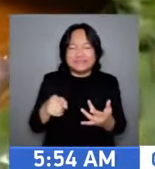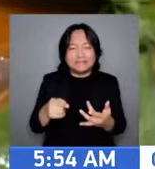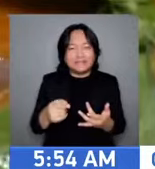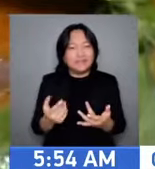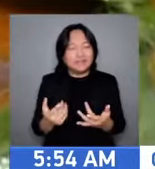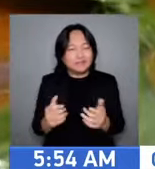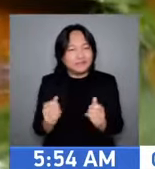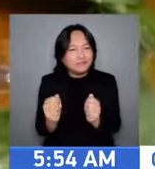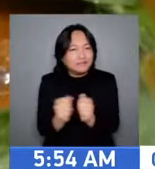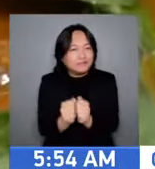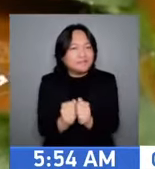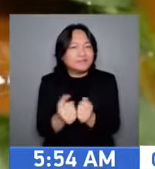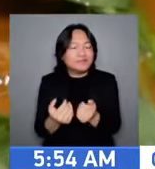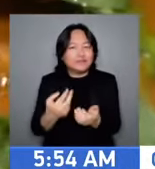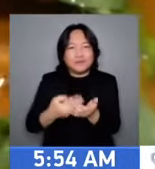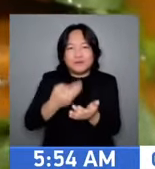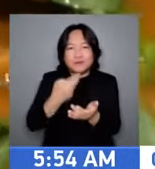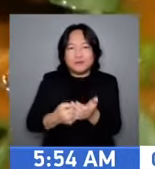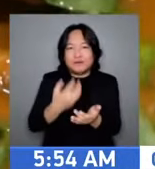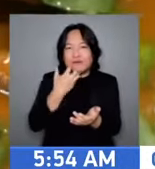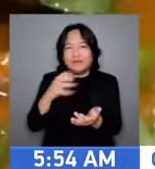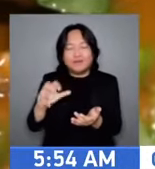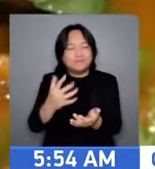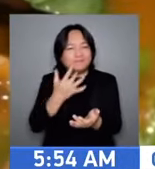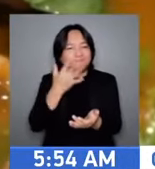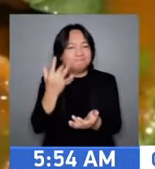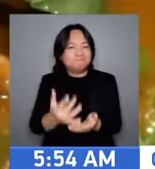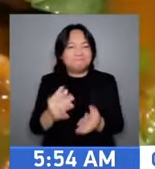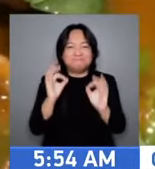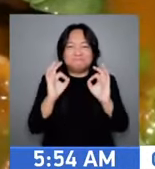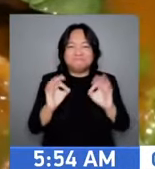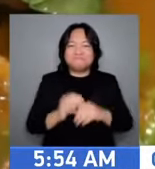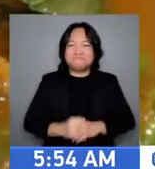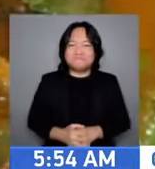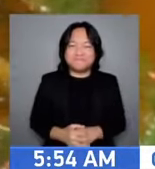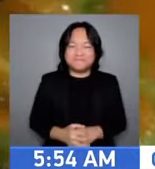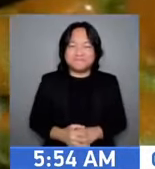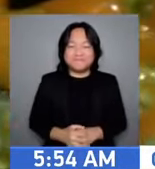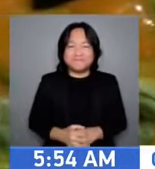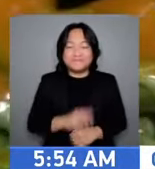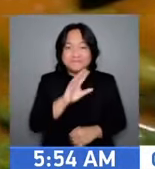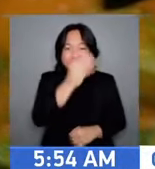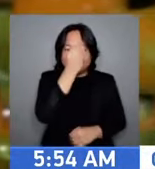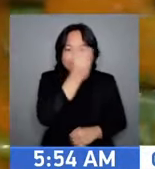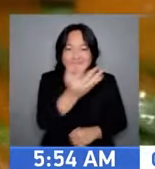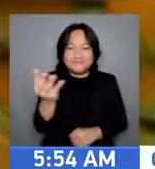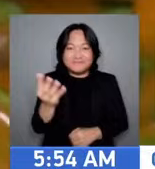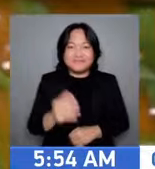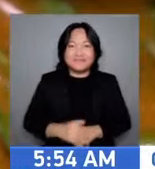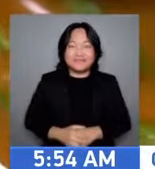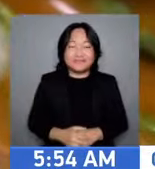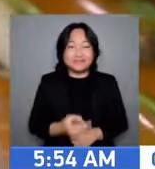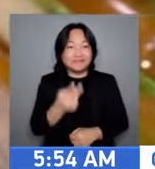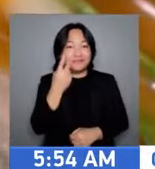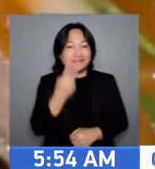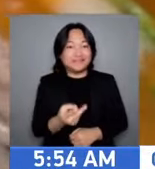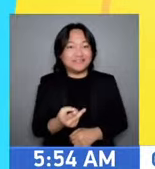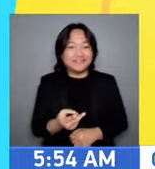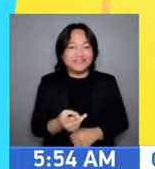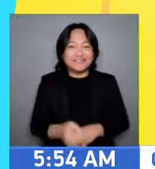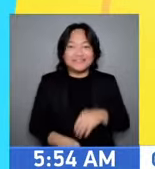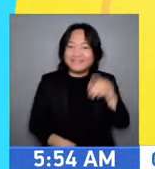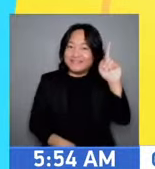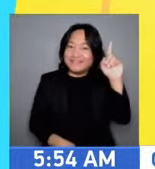Kasi ganun mo, tignan natin. Oh, so good! Mga kapuso, this is it, ha? Na talaga. Chef JR, matikman naman po